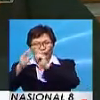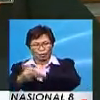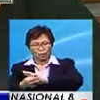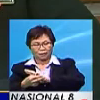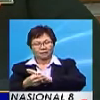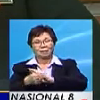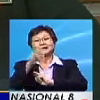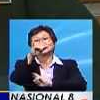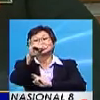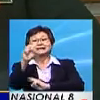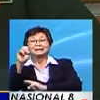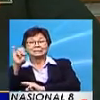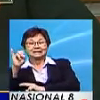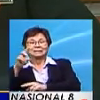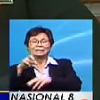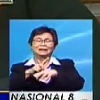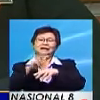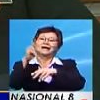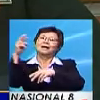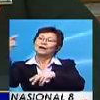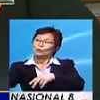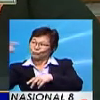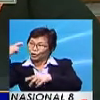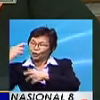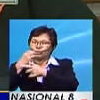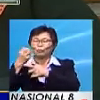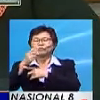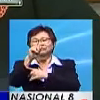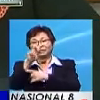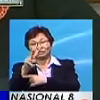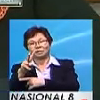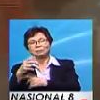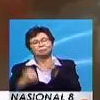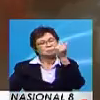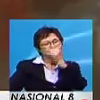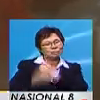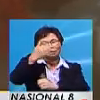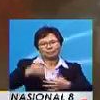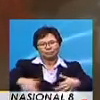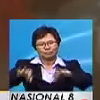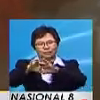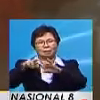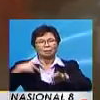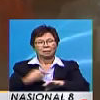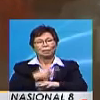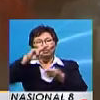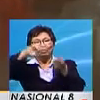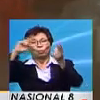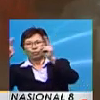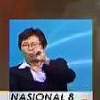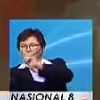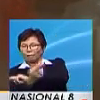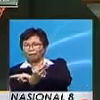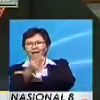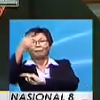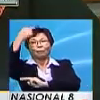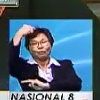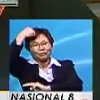kandungan yang baik di radio mahupun di TV yang paling penting kita harus mengubah